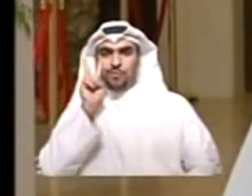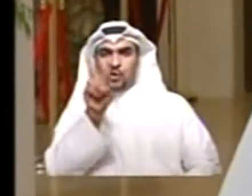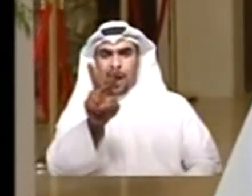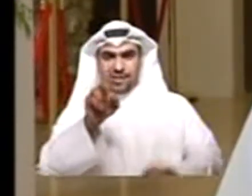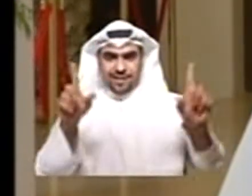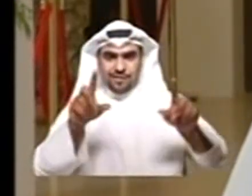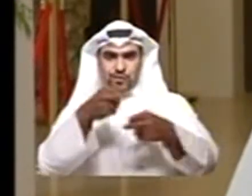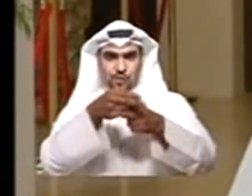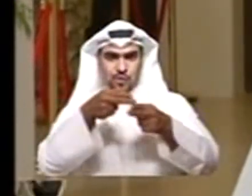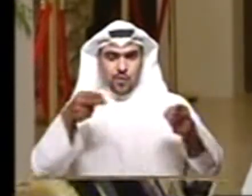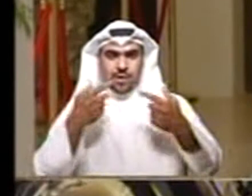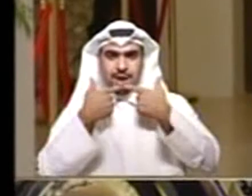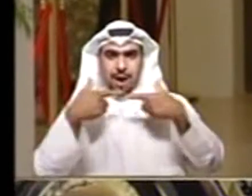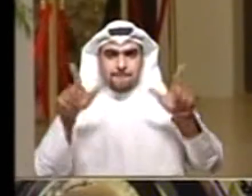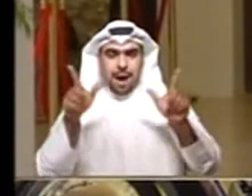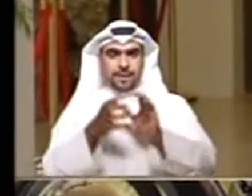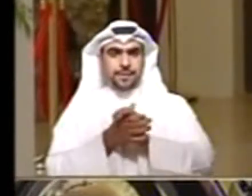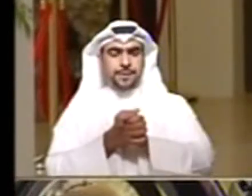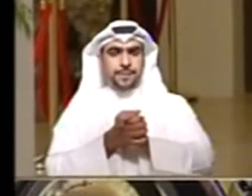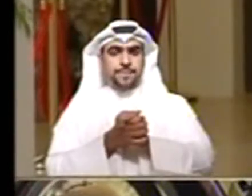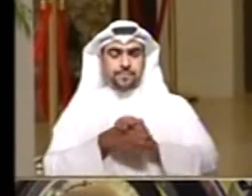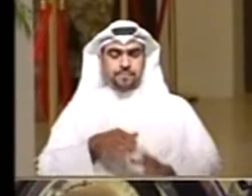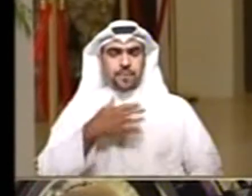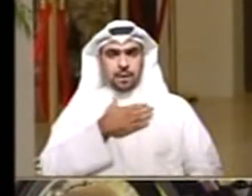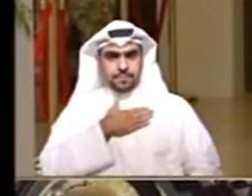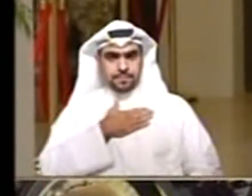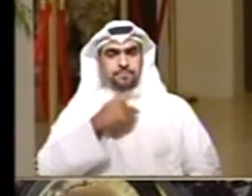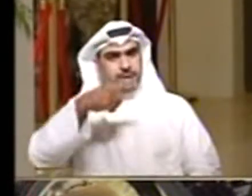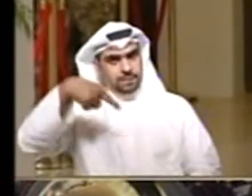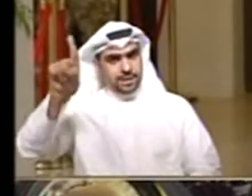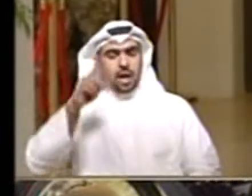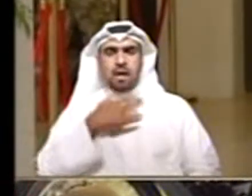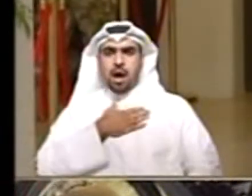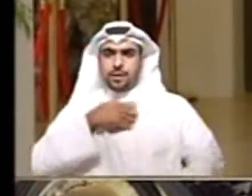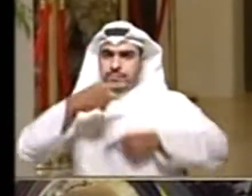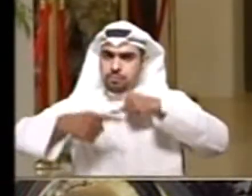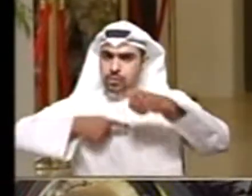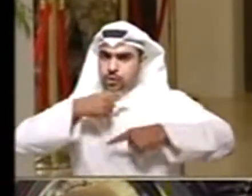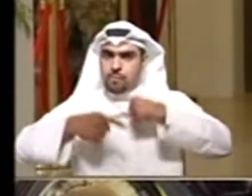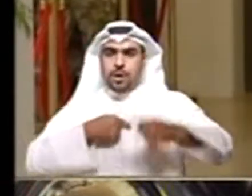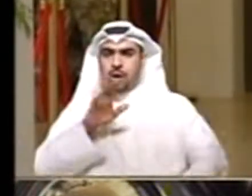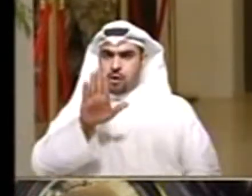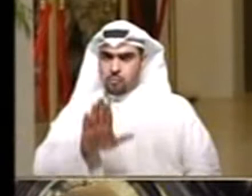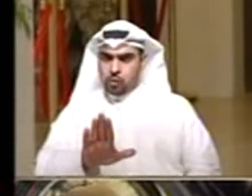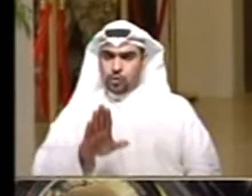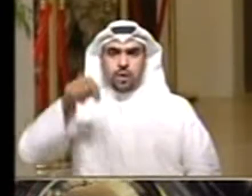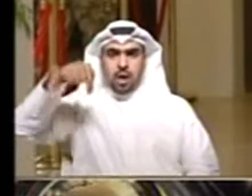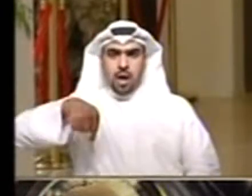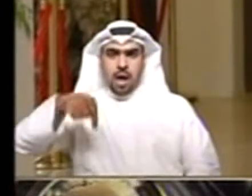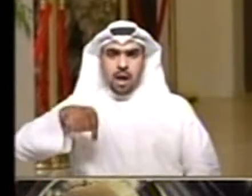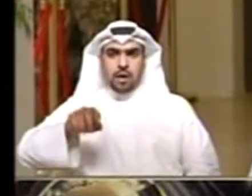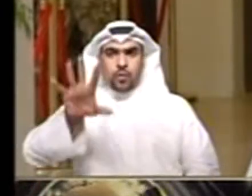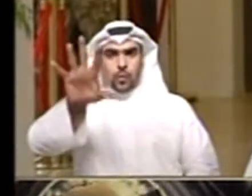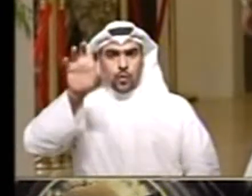تلفزيون دولة الكويت. عبد العزيز، نحن مثل ما تفضلت مستمرون معكم في تغطية الجلسة